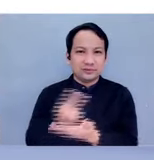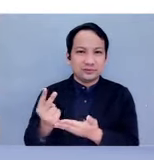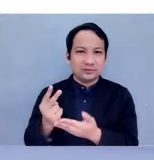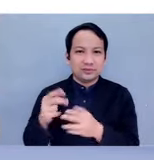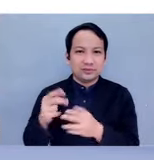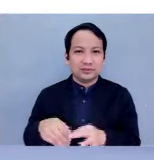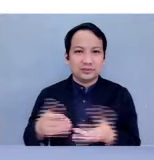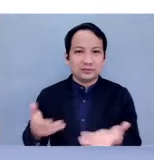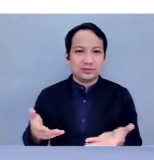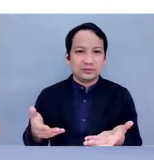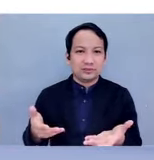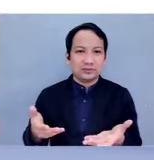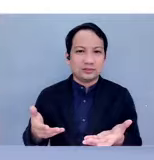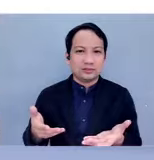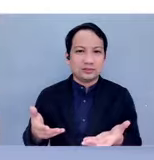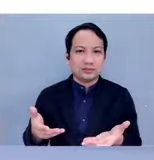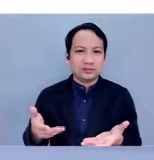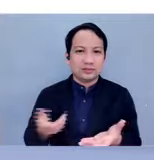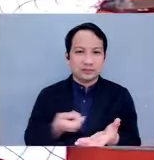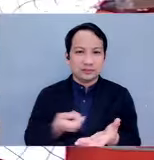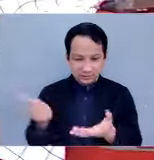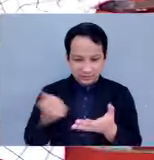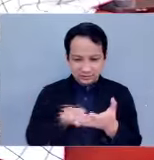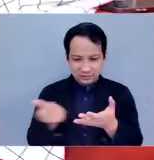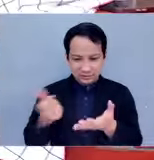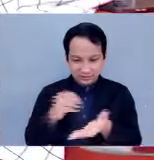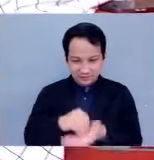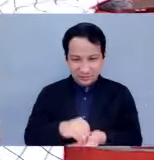akong maiseset. Okay, tanggalin ko na sa listahan. Nangungutangan